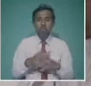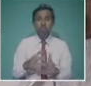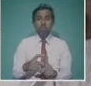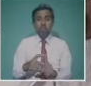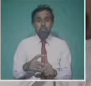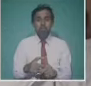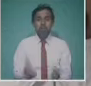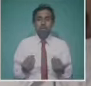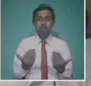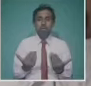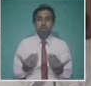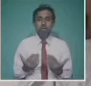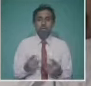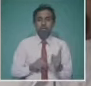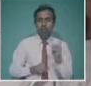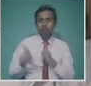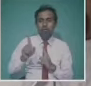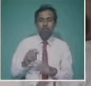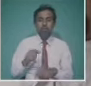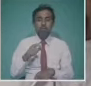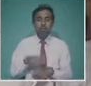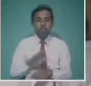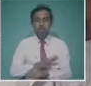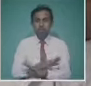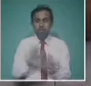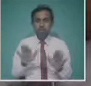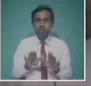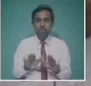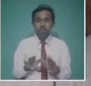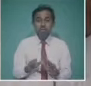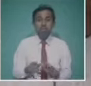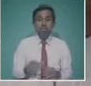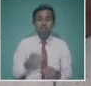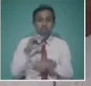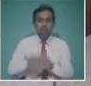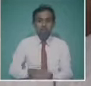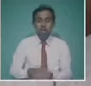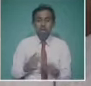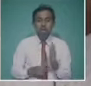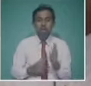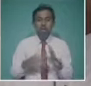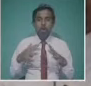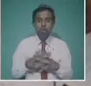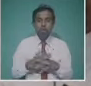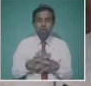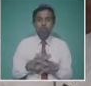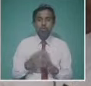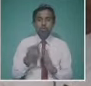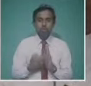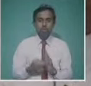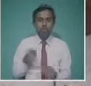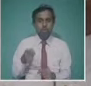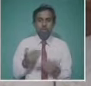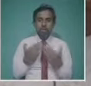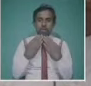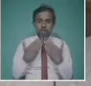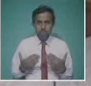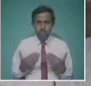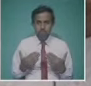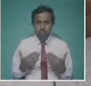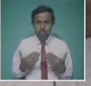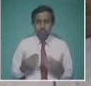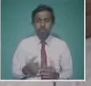කරලා ඒකේ ගැළවෙන්නට තියෙන අවස්ථාවල් නොදී මේ විනාශ කිරීමට ගෙනාපු මේ නීති රීති ගැන අපි ස්තුතිවන්ත වෙනවා. ඒ වගේම තමයි